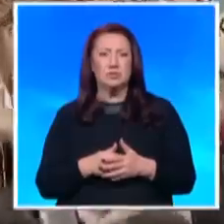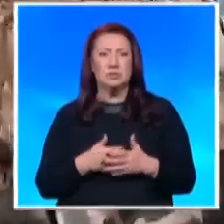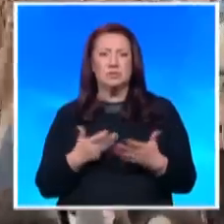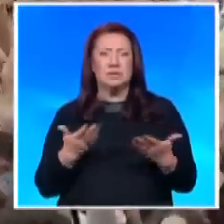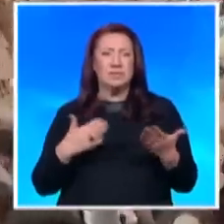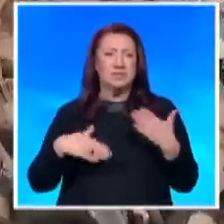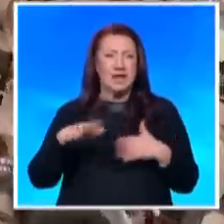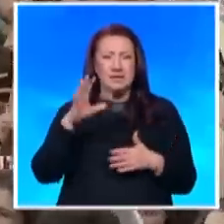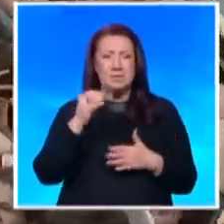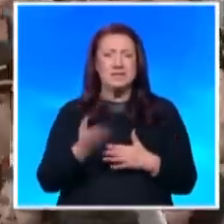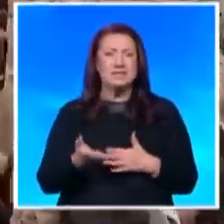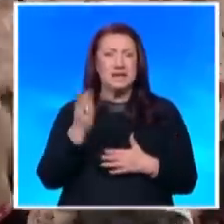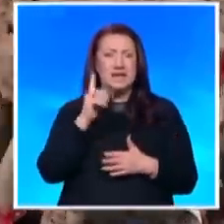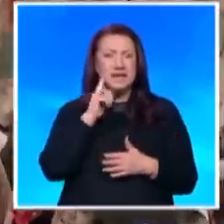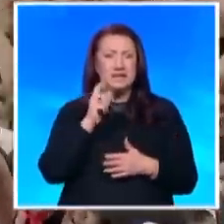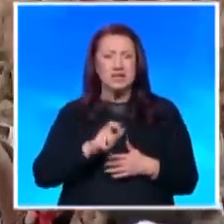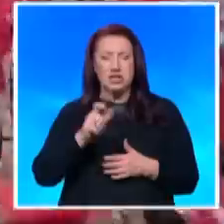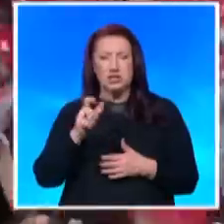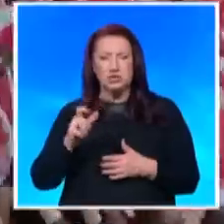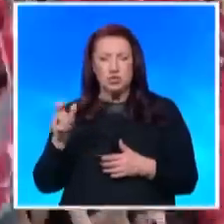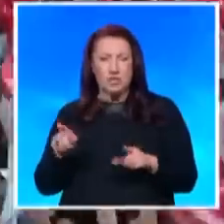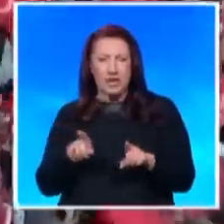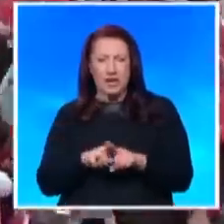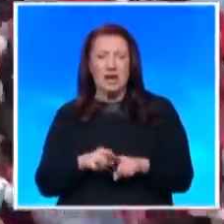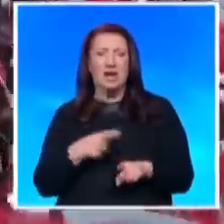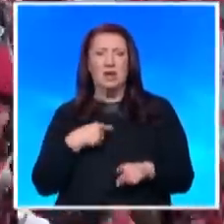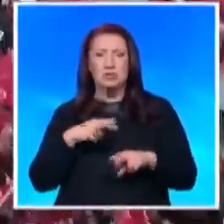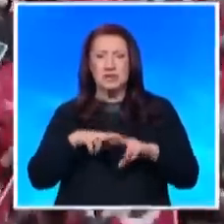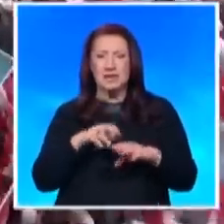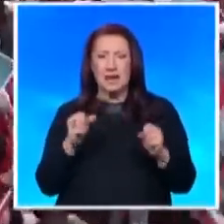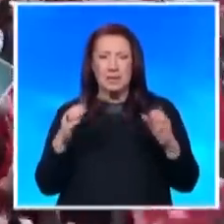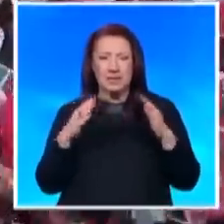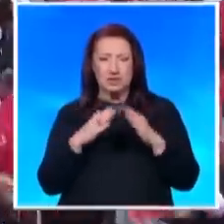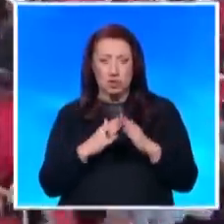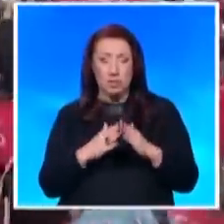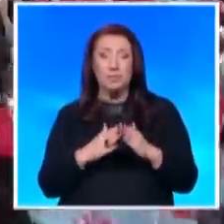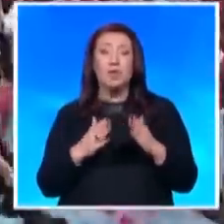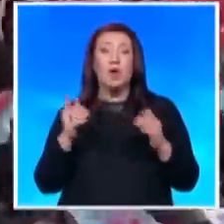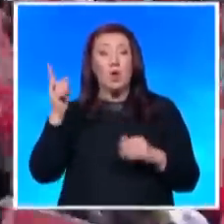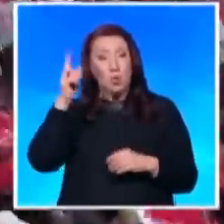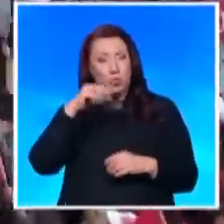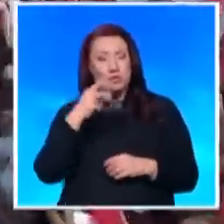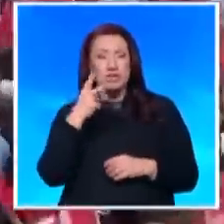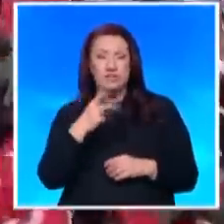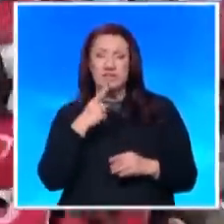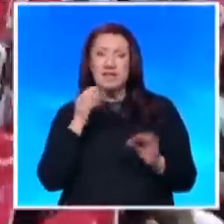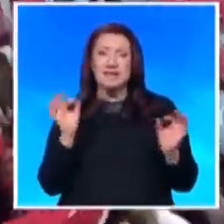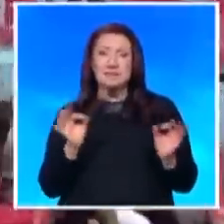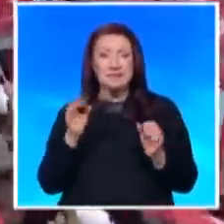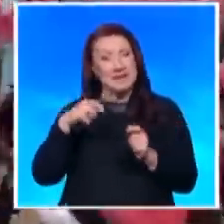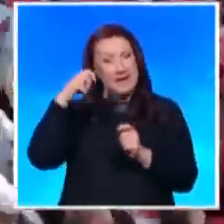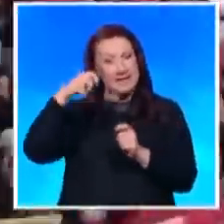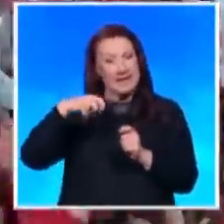други милиони без дом, се отрази на начина, по който всичките утре ще гласуват, специален репортаж на БСС Сабри и една кръста от достегнато